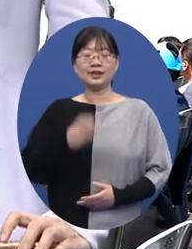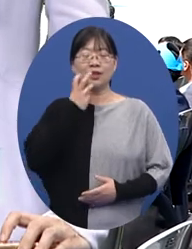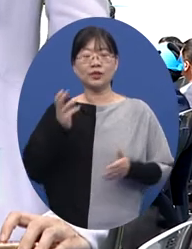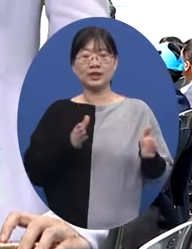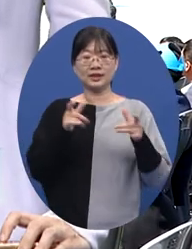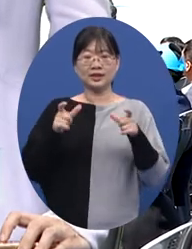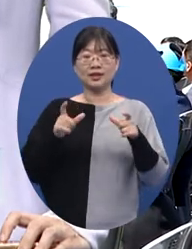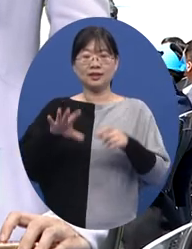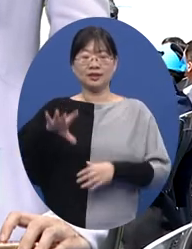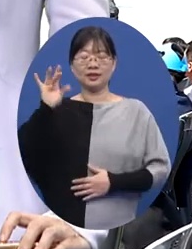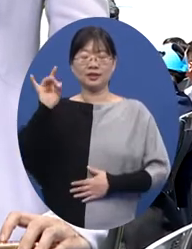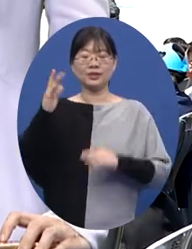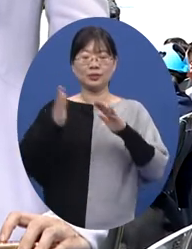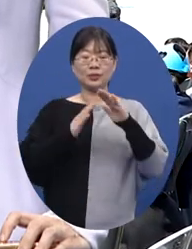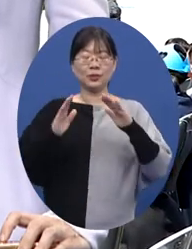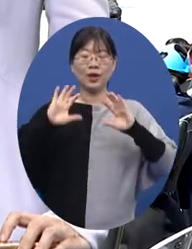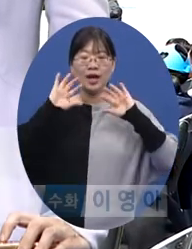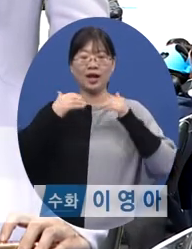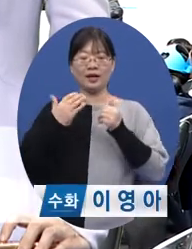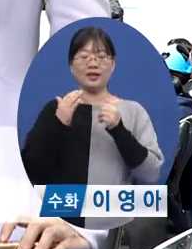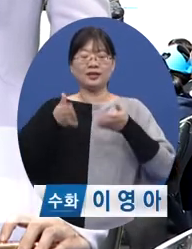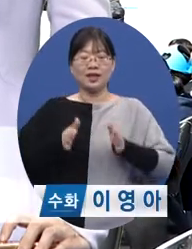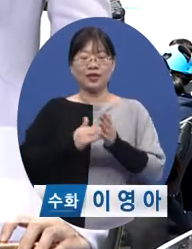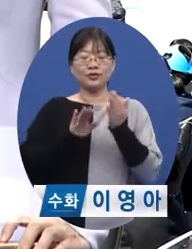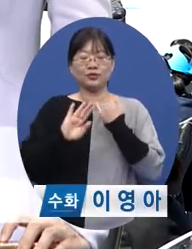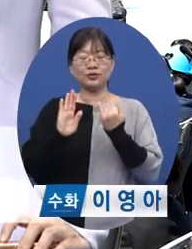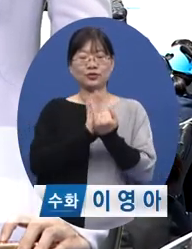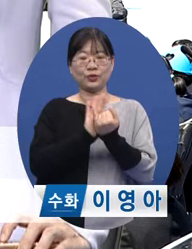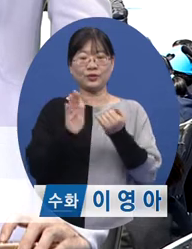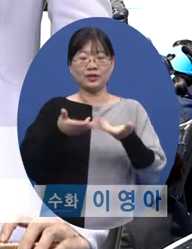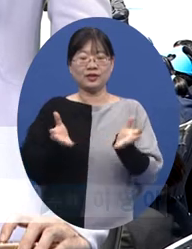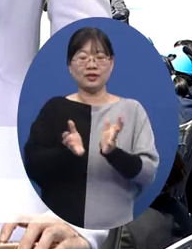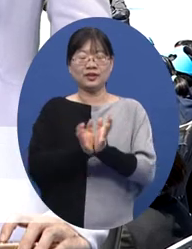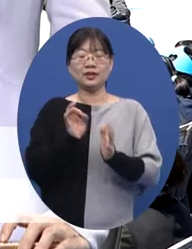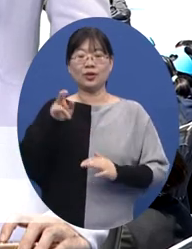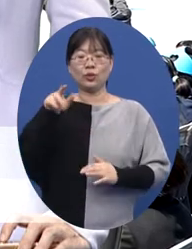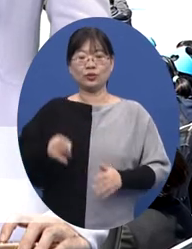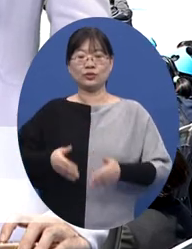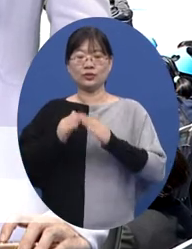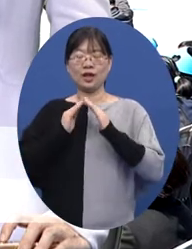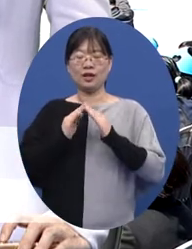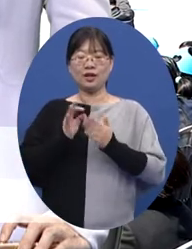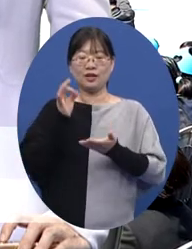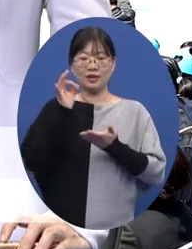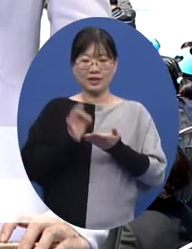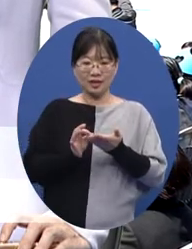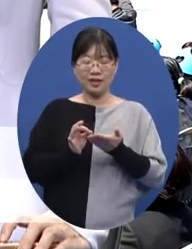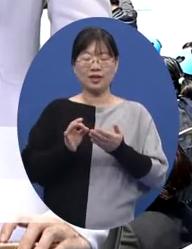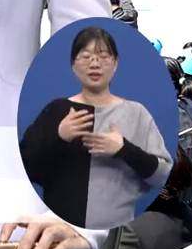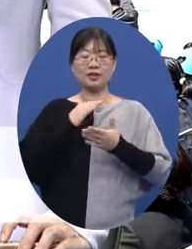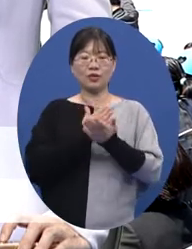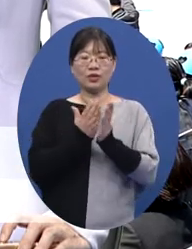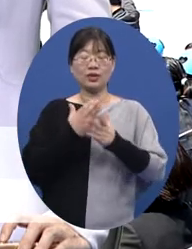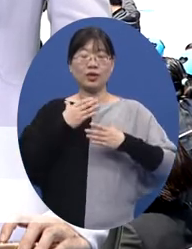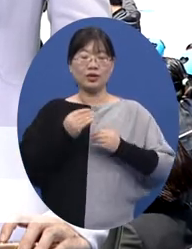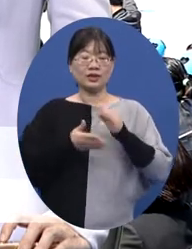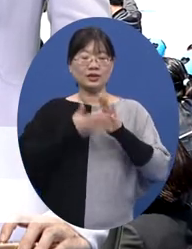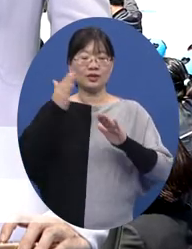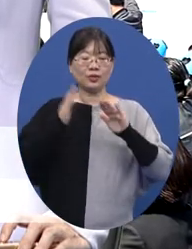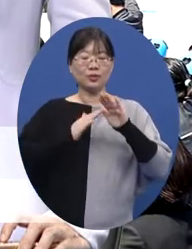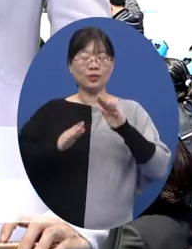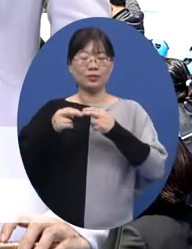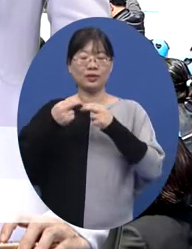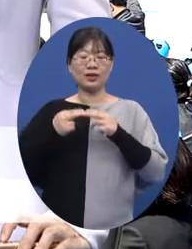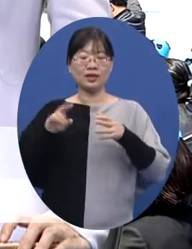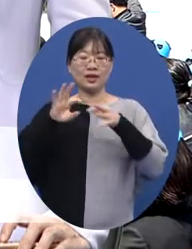경기 지역 최초의 공공산후조리원이 여주에 문을 열었습니다. 저렴한 이용료의 각종 편의시설, 공공병원과